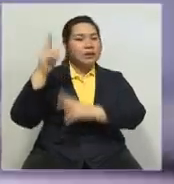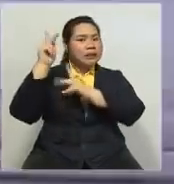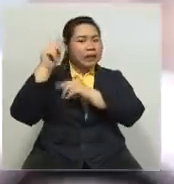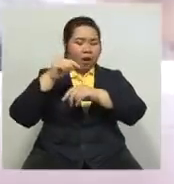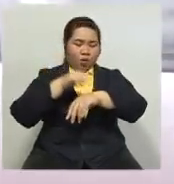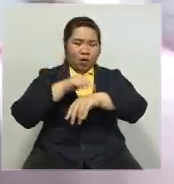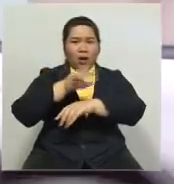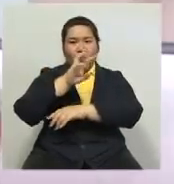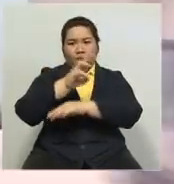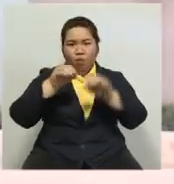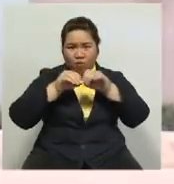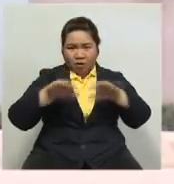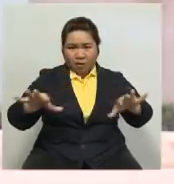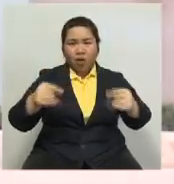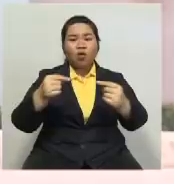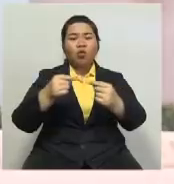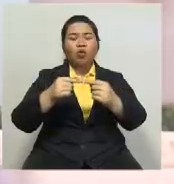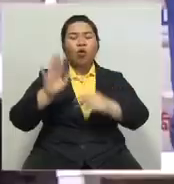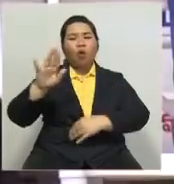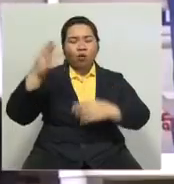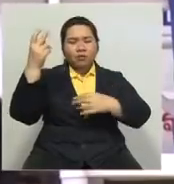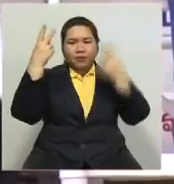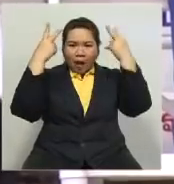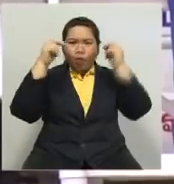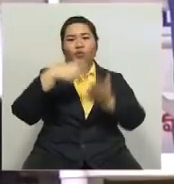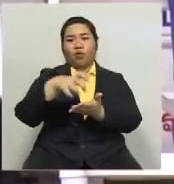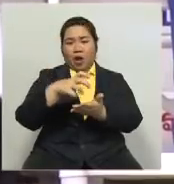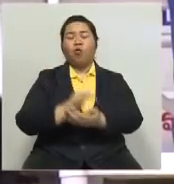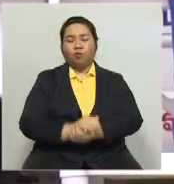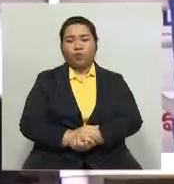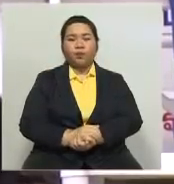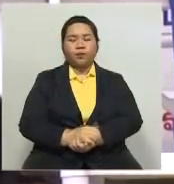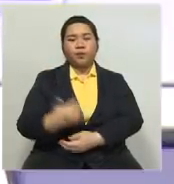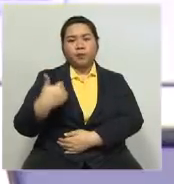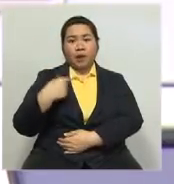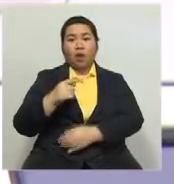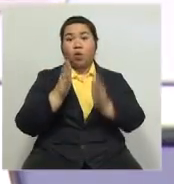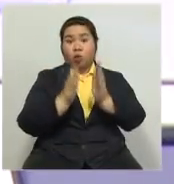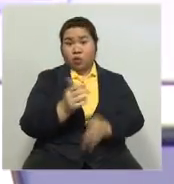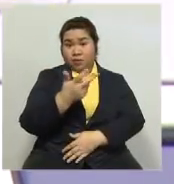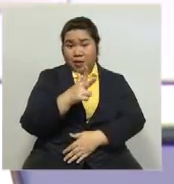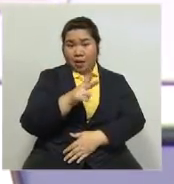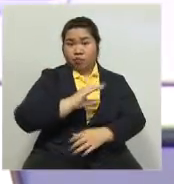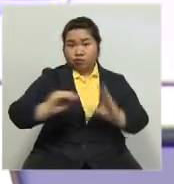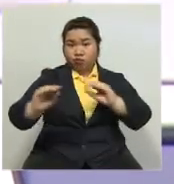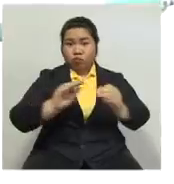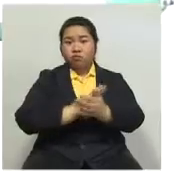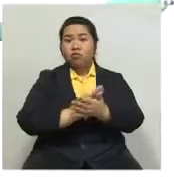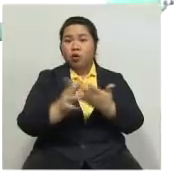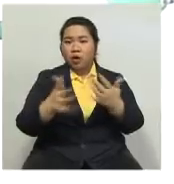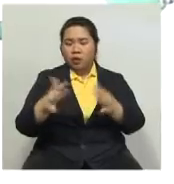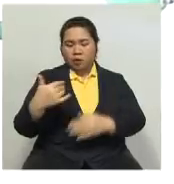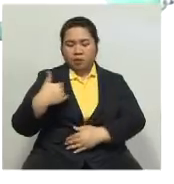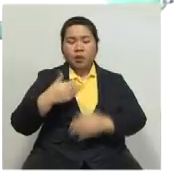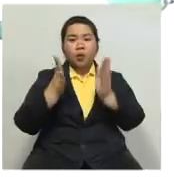18:00 นในช่วงเวลาเดียวกันกับรายการเดินหน้าประเทศไทยทั้งนี้หลังจากที่13หมูป่าออกจากโรงพยาบาลไปแล้วนั้นทีมจิตแพ